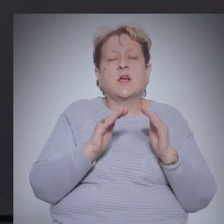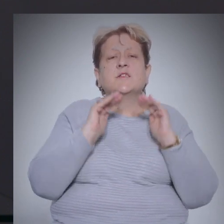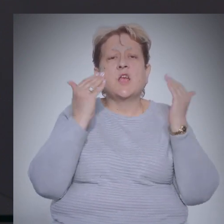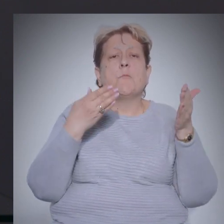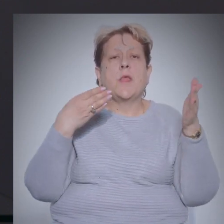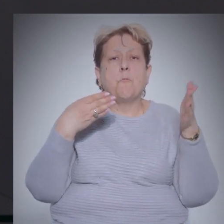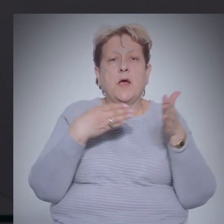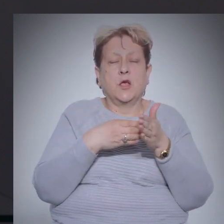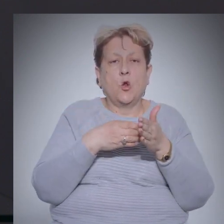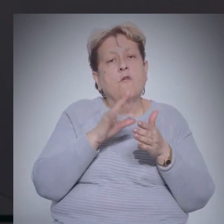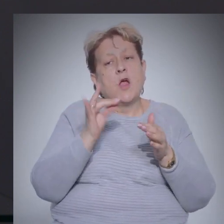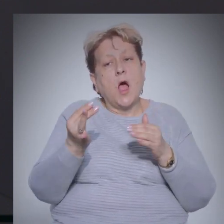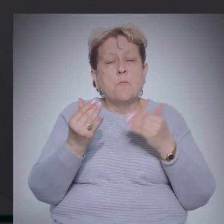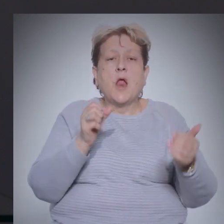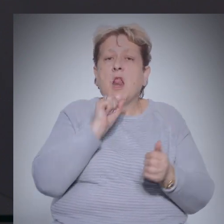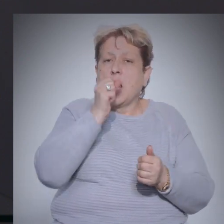որինակ սամանապակելով